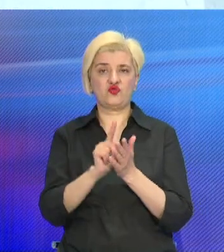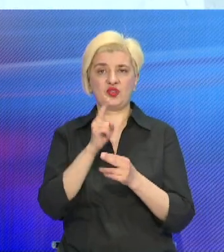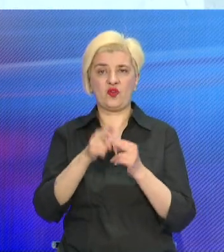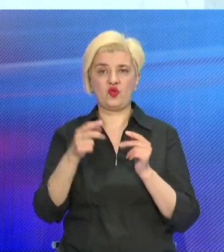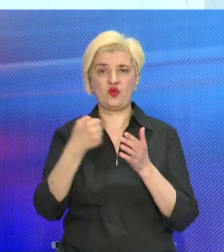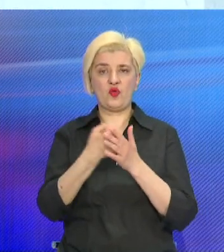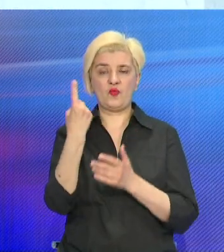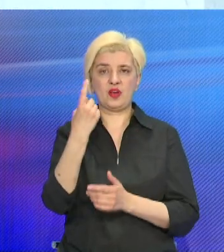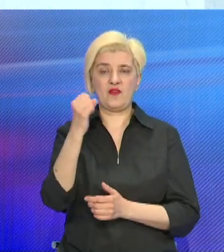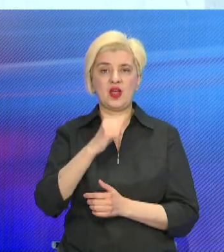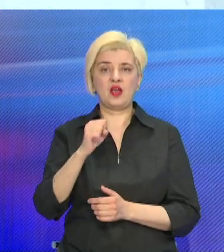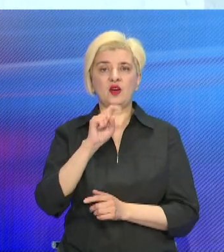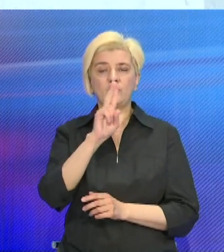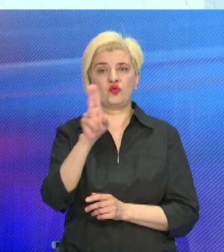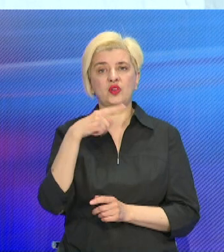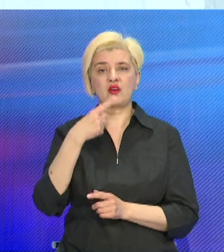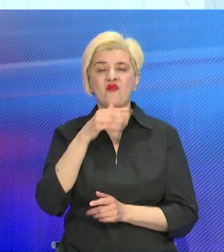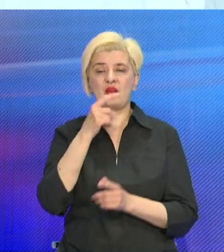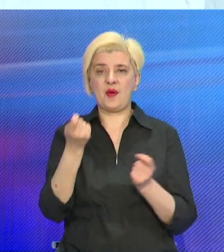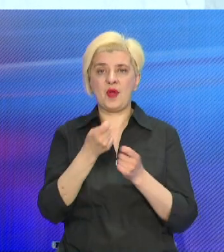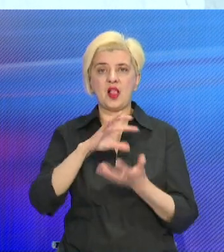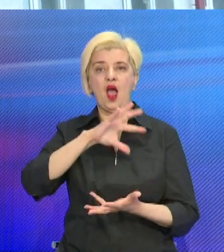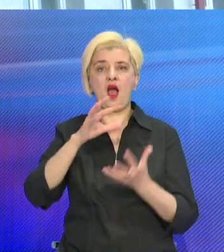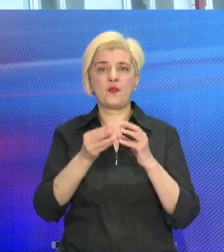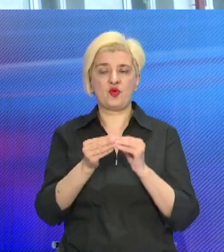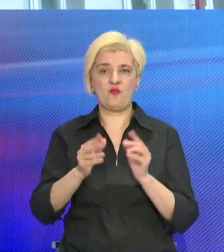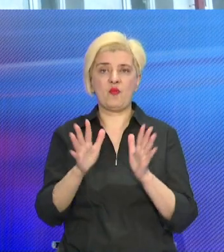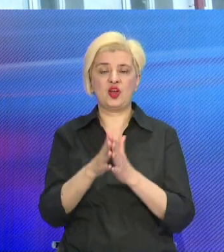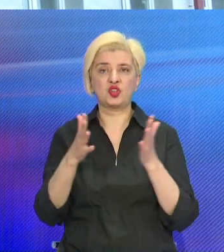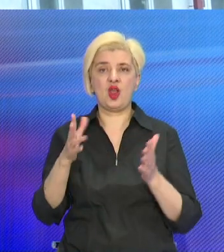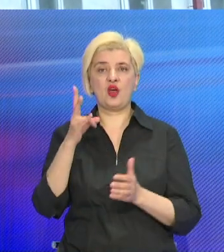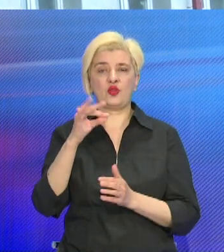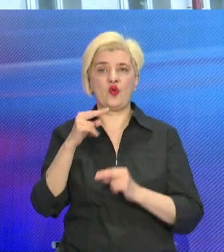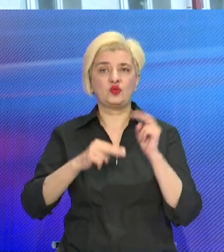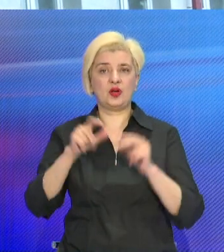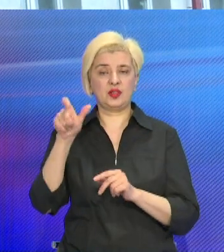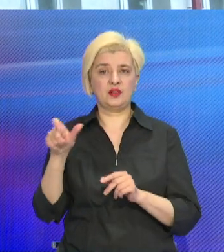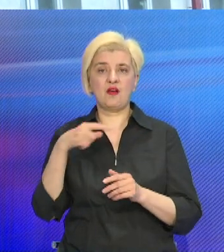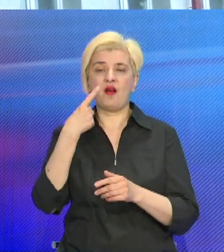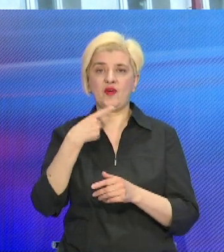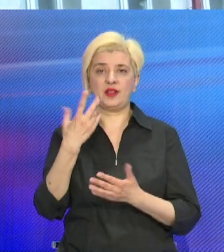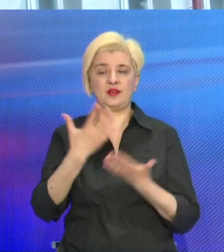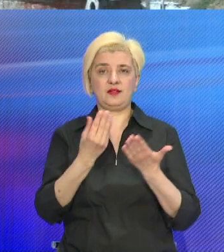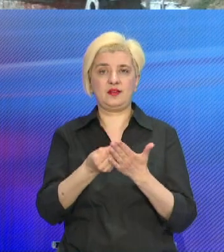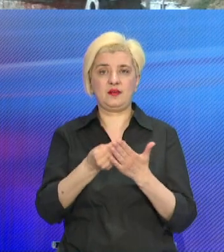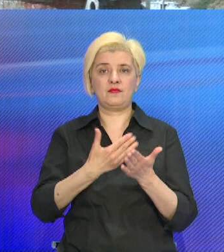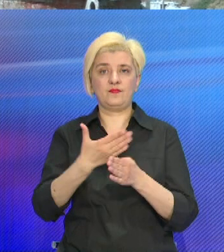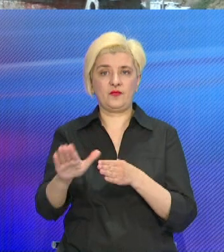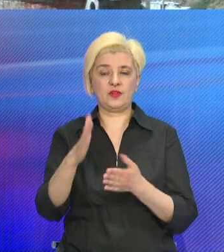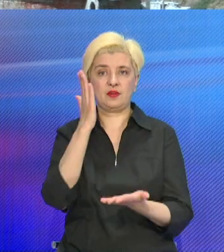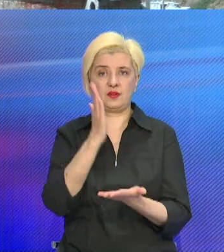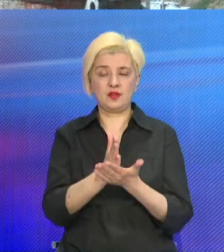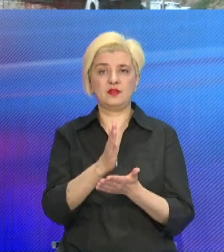Нехто скажет, часу мало, а объемы великие. Але будовники отзначают, коли есть финансование, выполнить поставленную задачу не проблема. Сродки